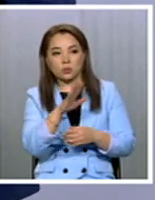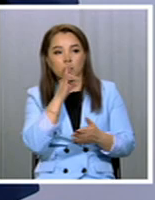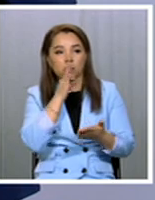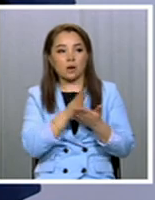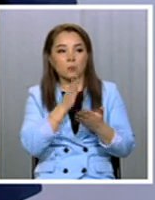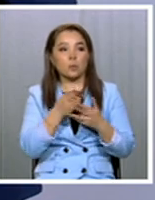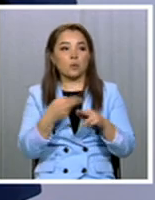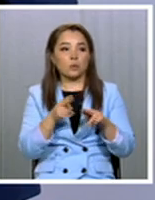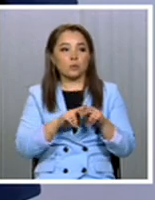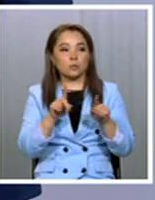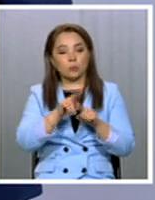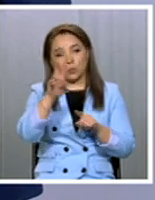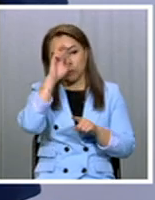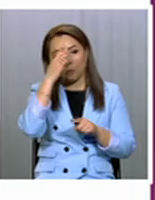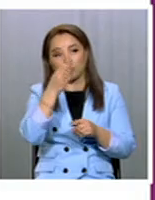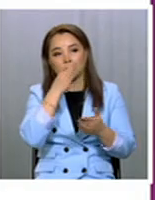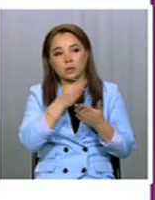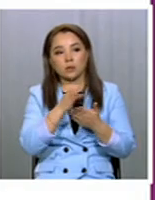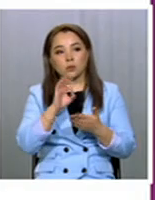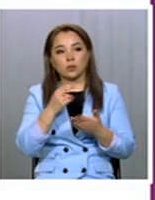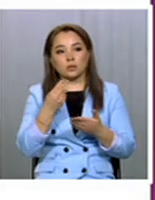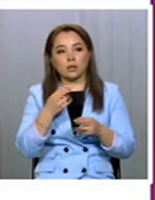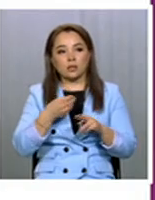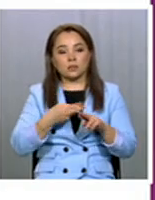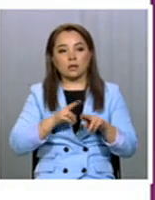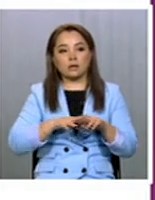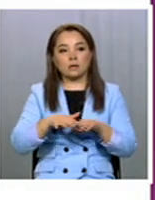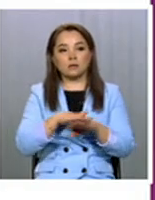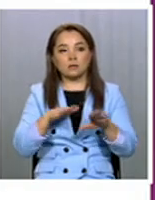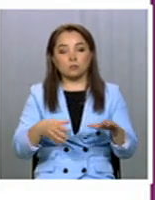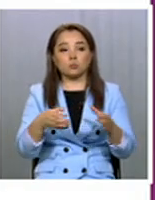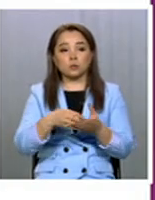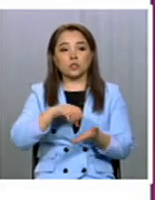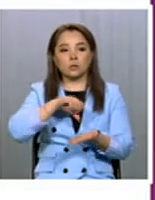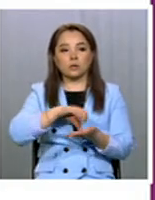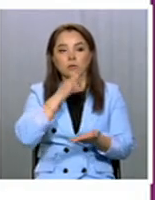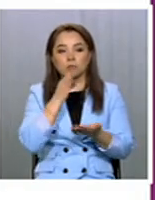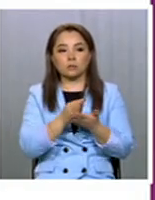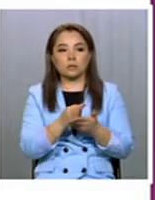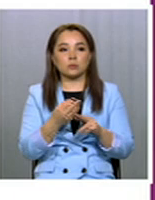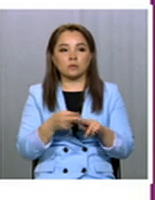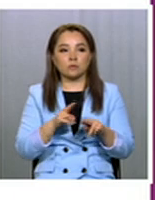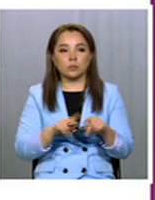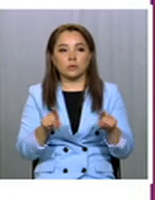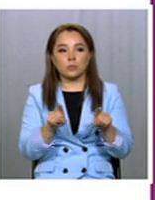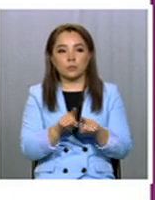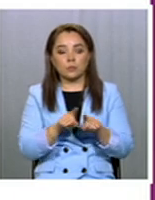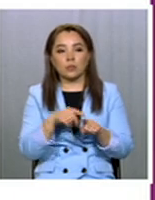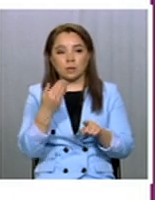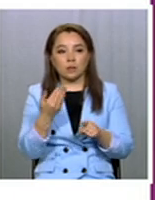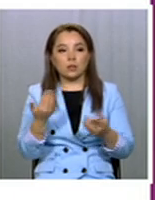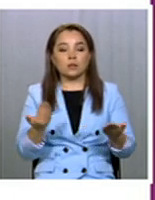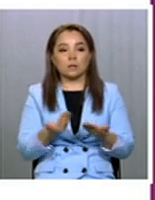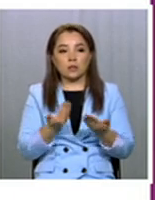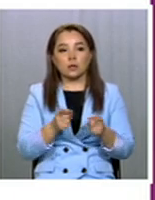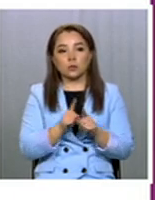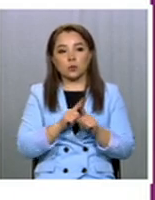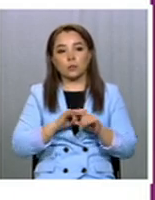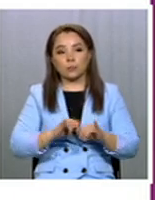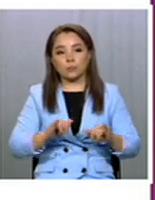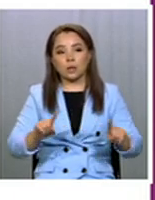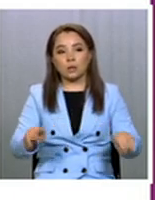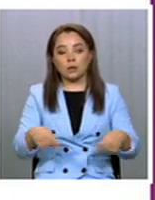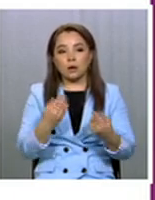мұндай гуманизм, социалистік гуманизм деп аталды. Әдебиет адамдардың рухын көтеруге, бақытты өмірді